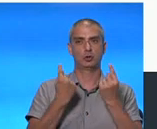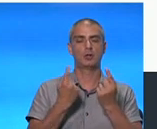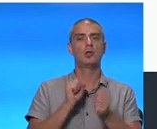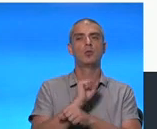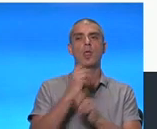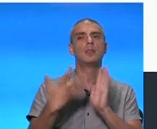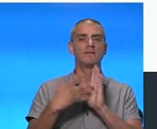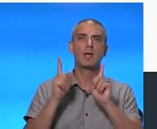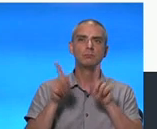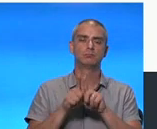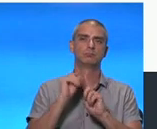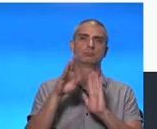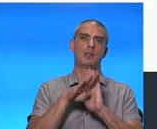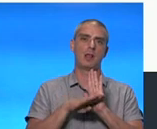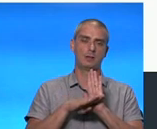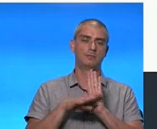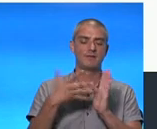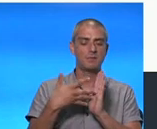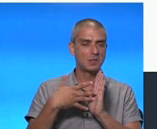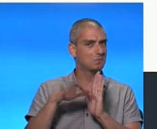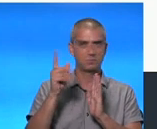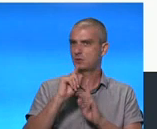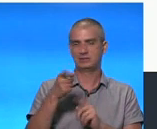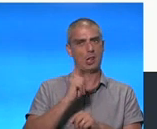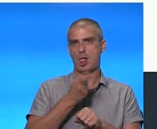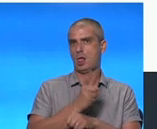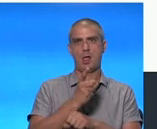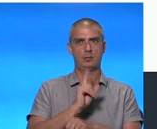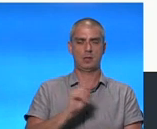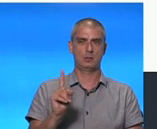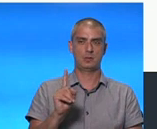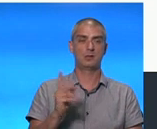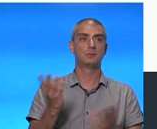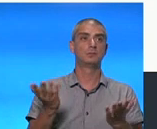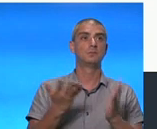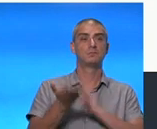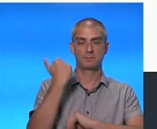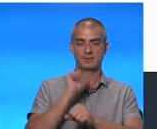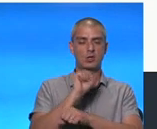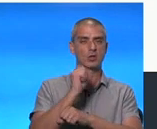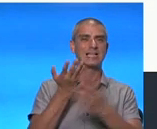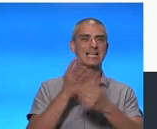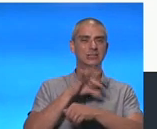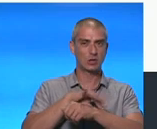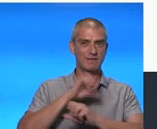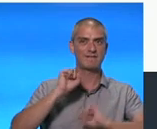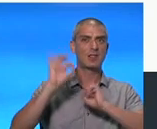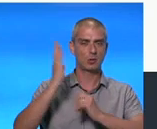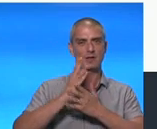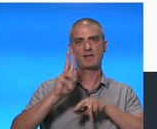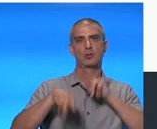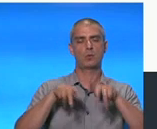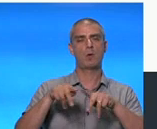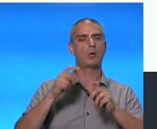נבדקה כנדרש על פי הנעלים וממצאי הבדיקה הלו שלא מדובר בהטרדה תלונות בעבר בדבר יחס הרופא והתנהלותו טופלו